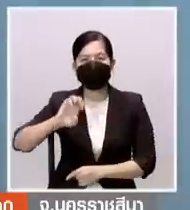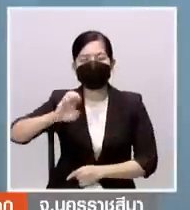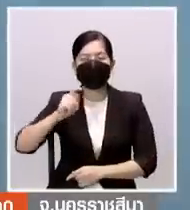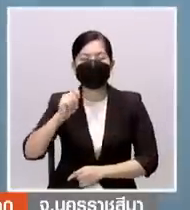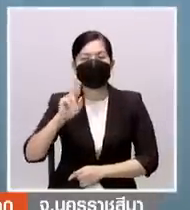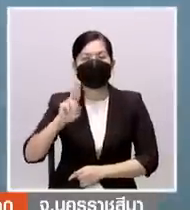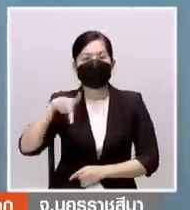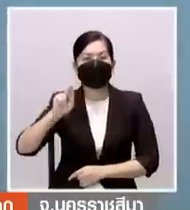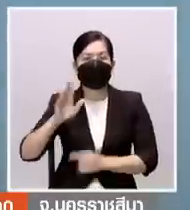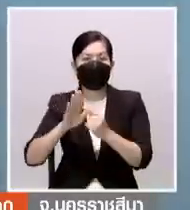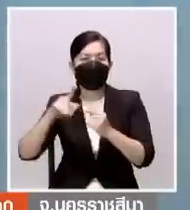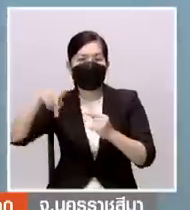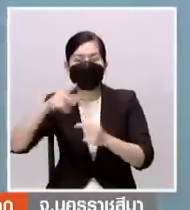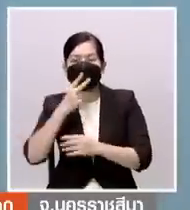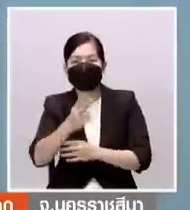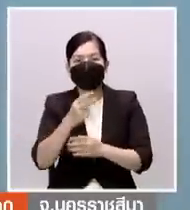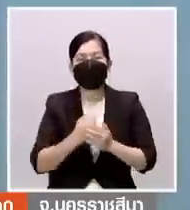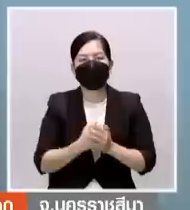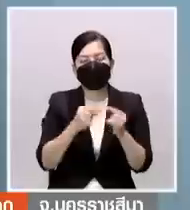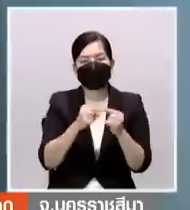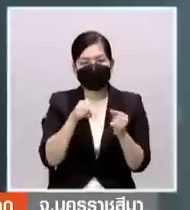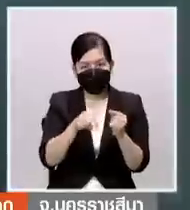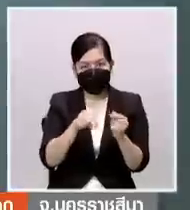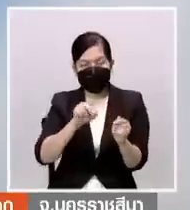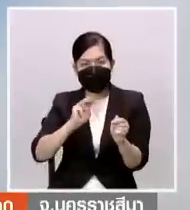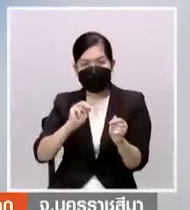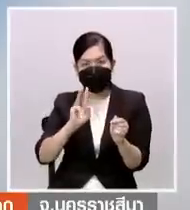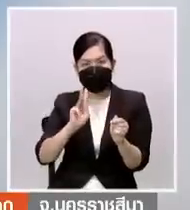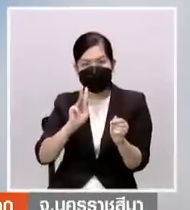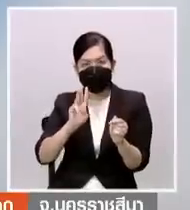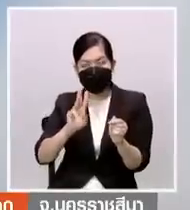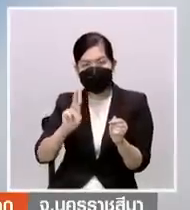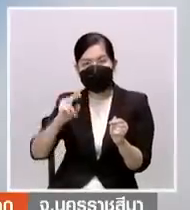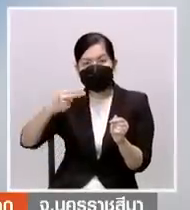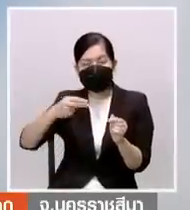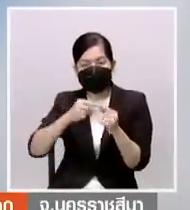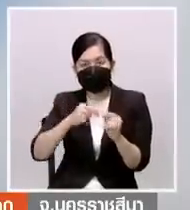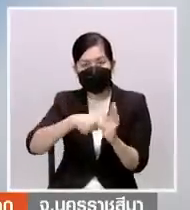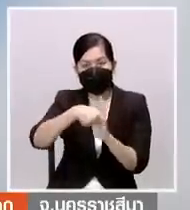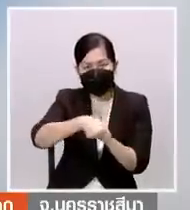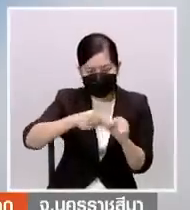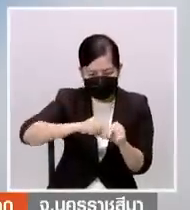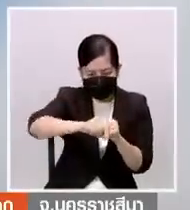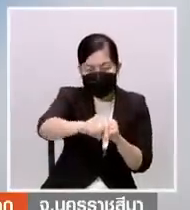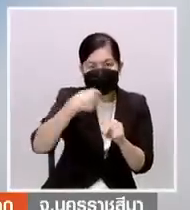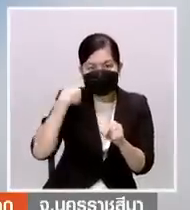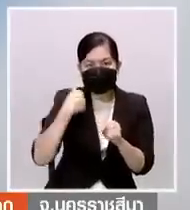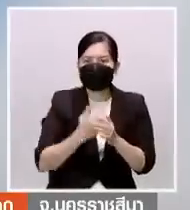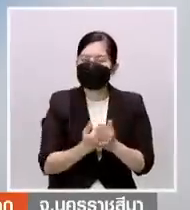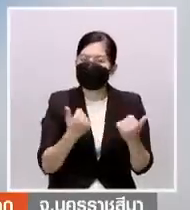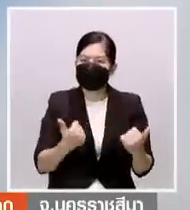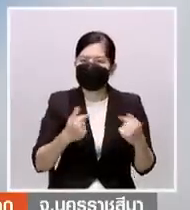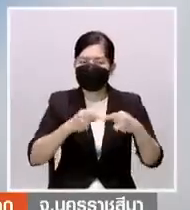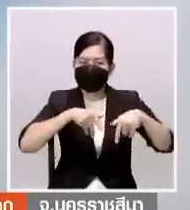ระบุรีโคราชปรากฏว่ารถเยอะนะครับคุณผู้ชมประชาชนหลายคนเลยเดินทางออกต่างจังหวัดเป็นจำนวนม